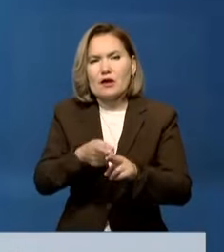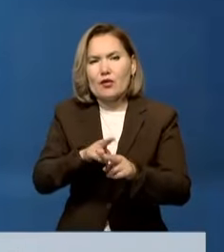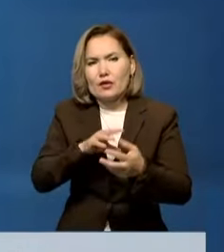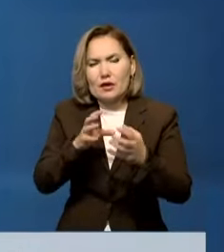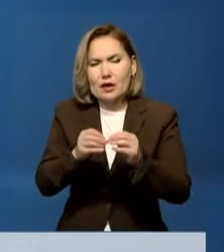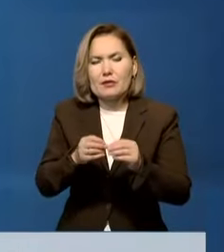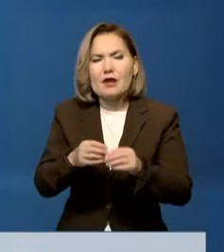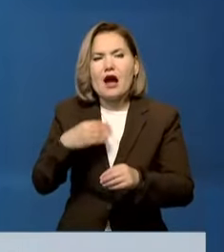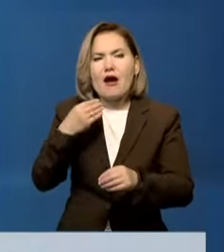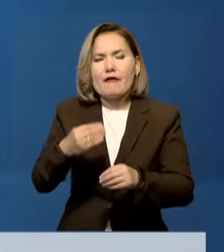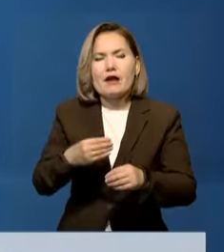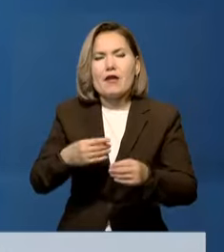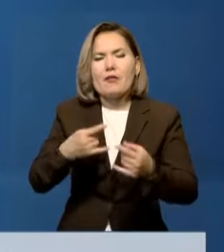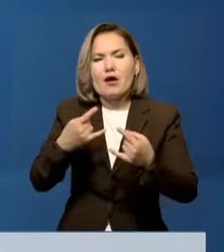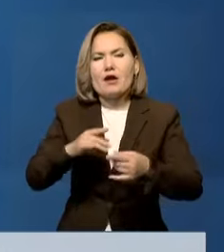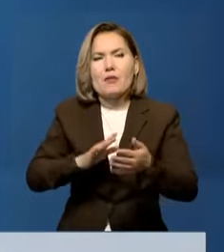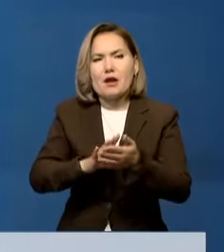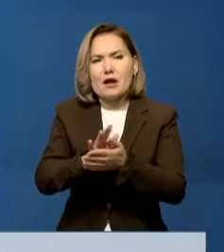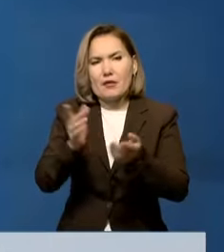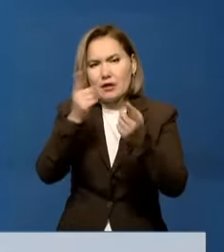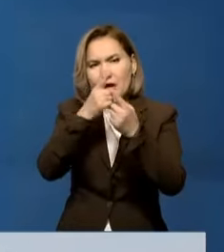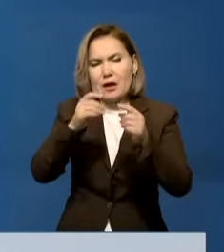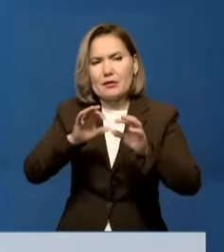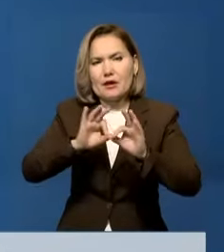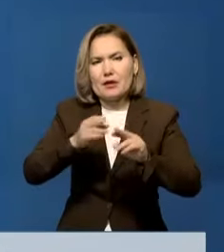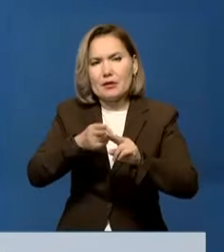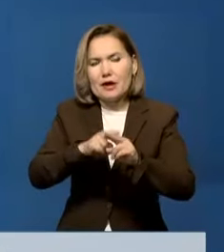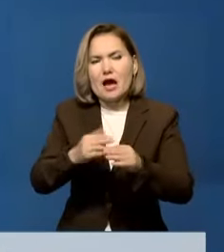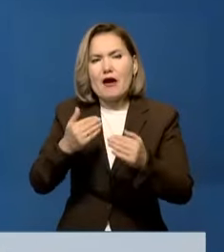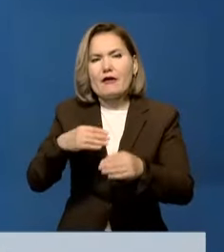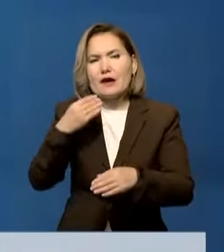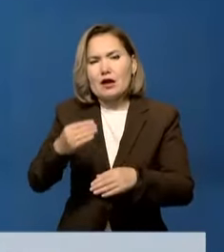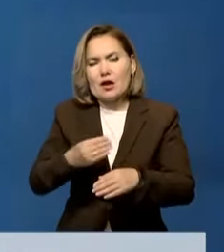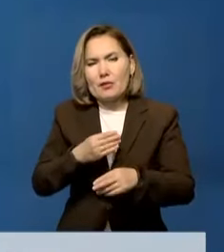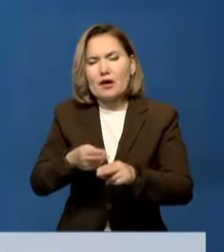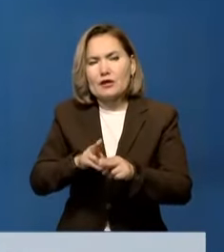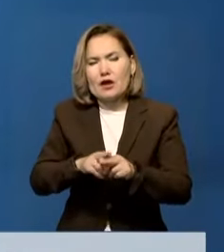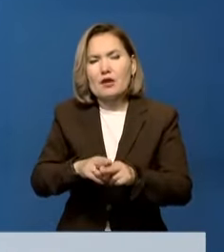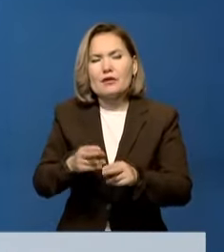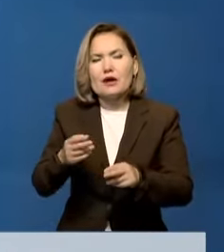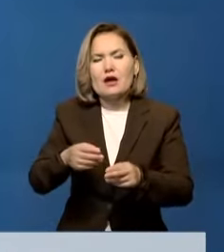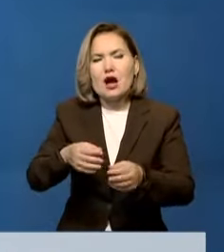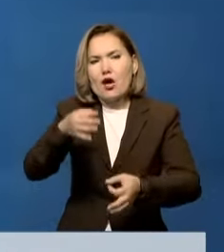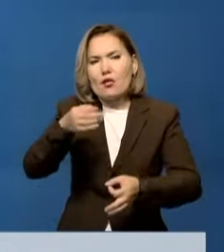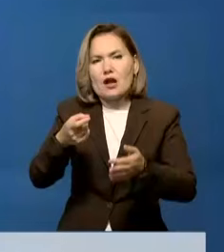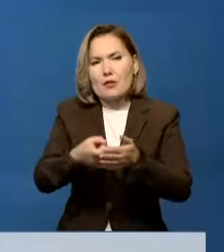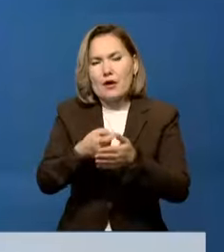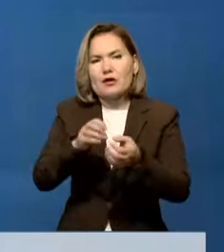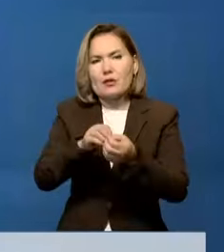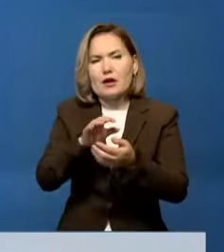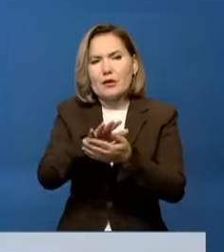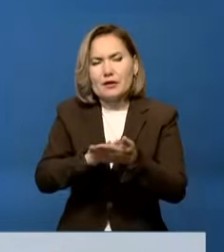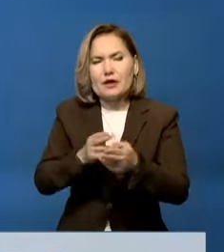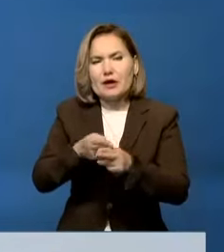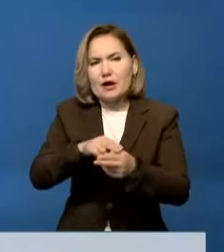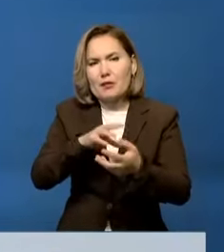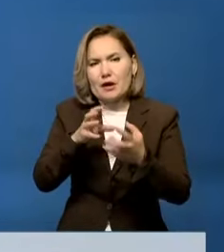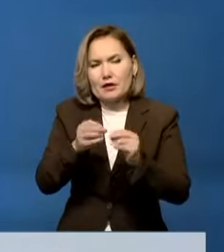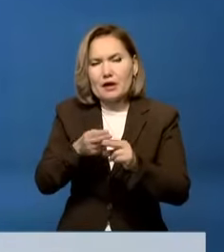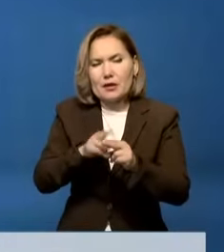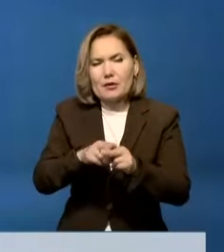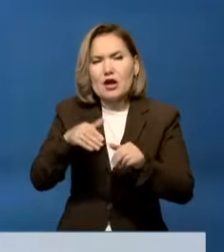емес. Бұл туралы француздың BFM TV телеарнасы хабарлады. Қазір Францияда күдіктіден жауап алу жүріп жатыр. Нәтижесі